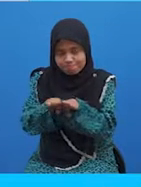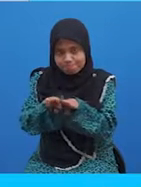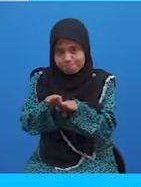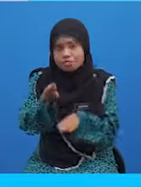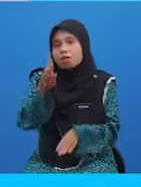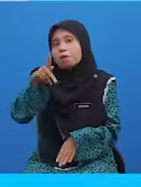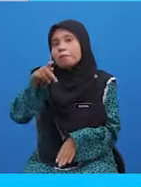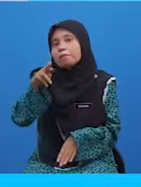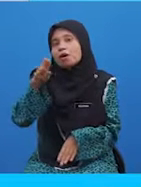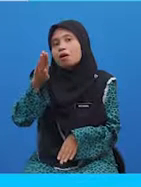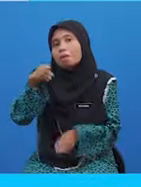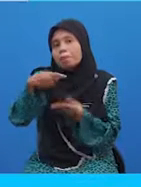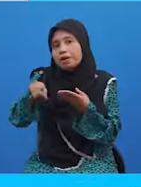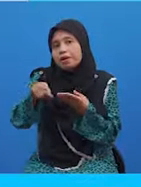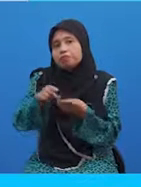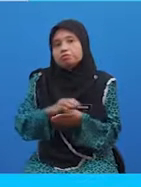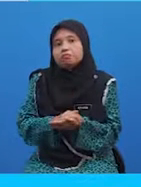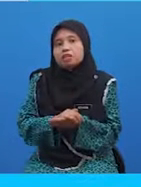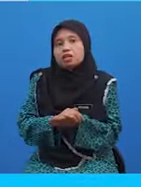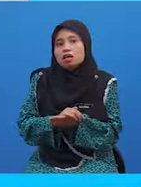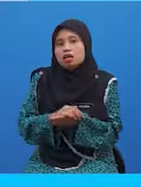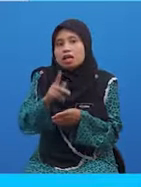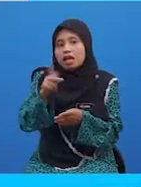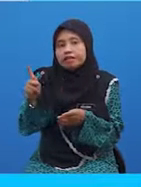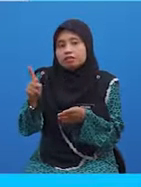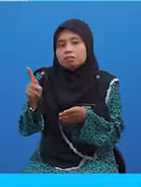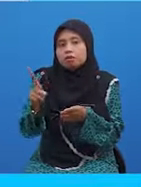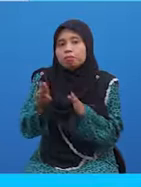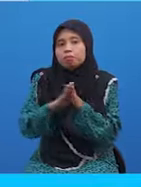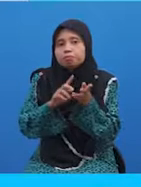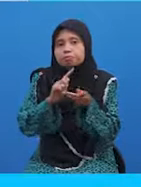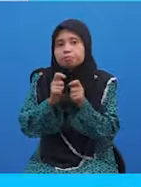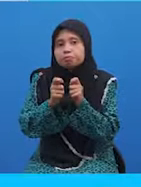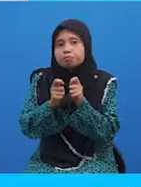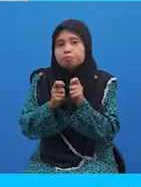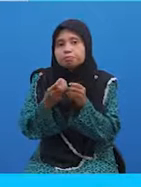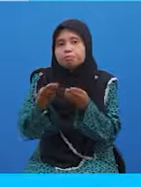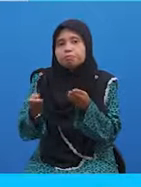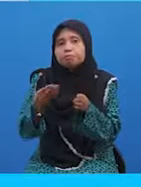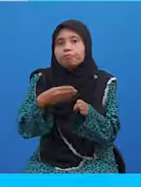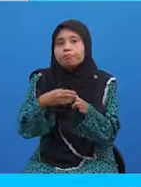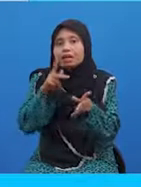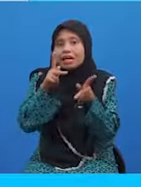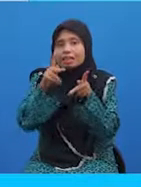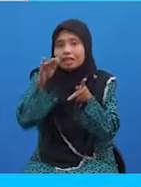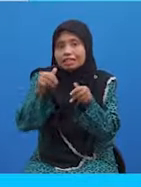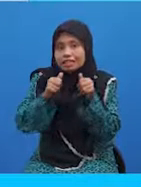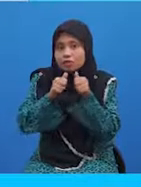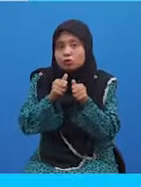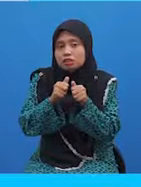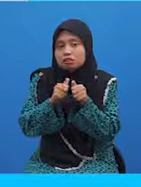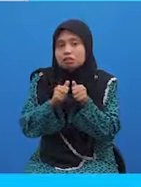Kesalahan ejaan klitik kau juga perlu digabungkan ejaannya kerana perkataan yang